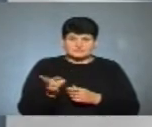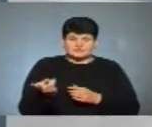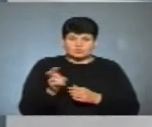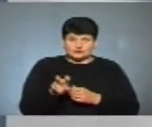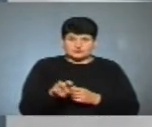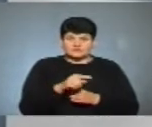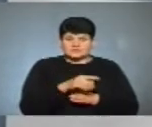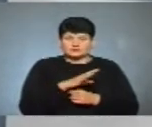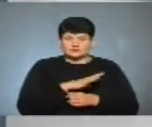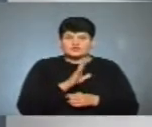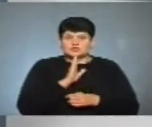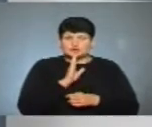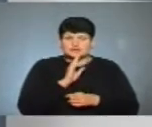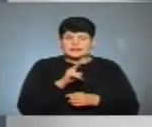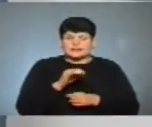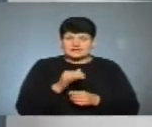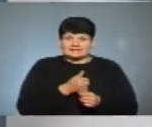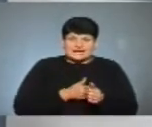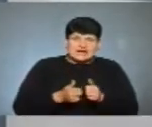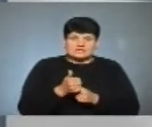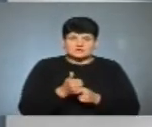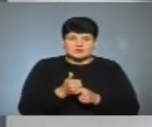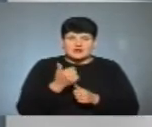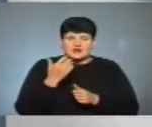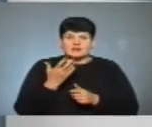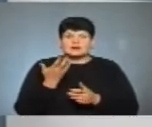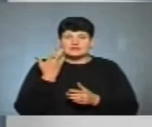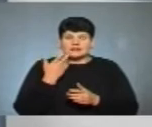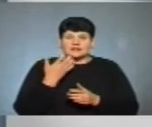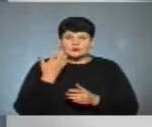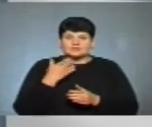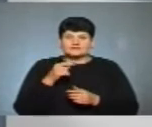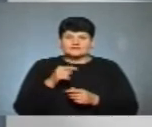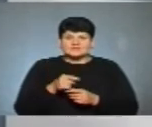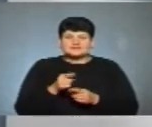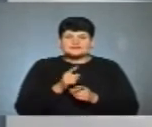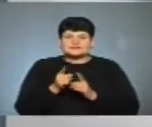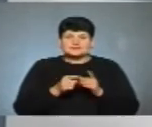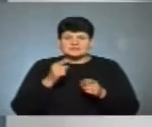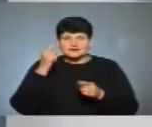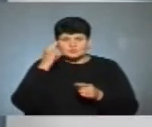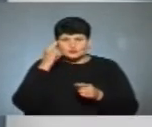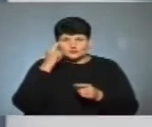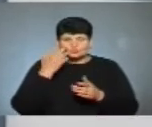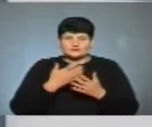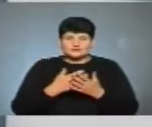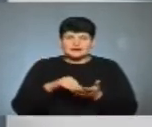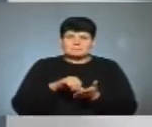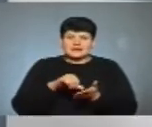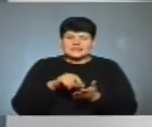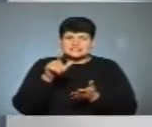жіночий електорат, і вона лідирувала. Але внаслідок того, що вони змінили думку, як і, скажімо,